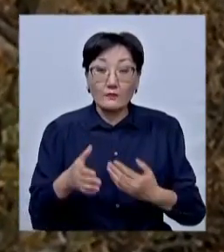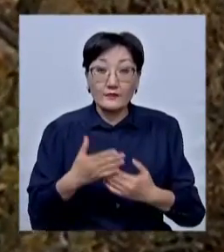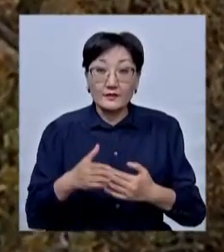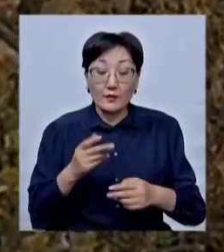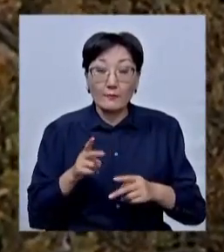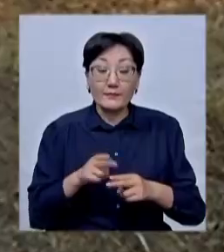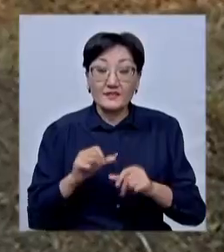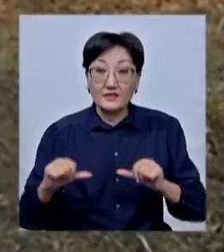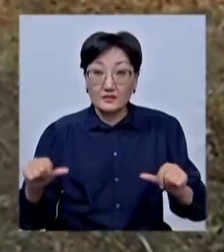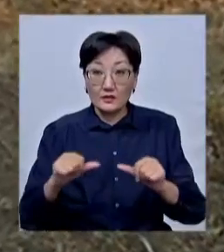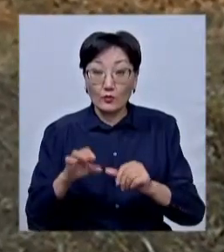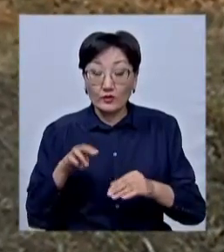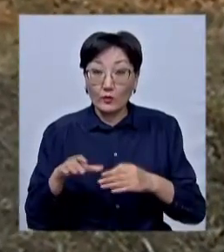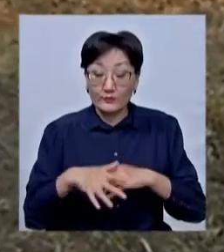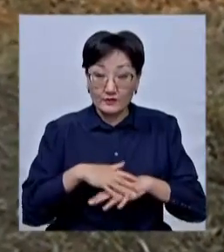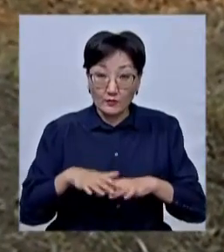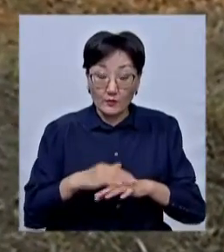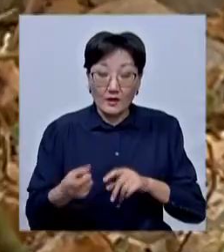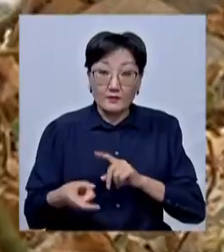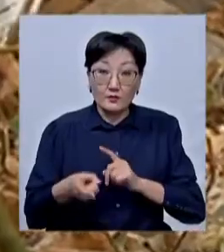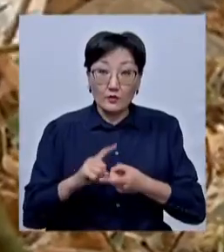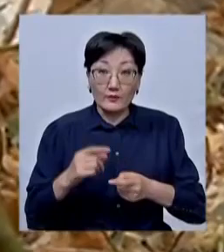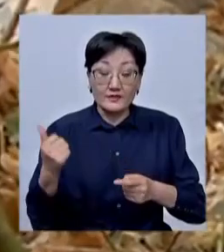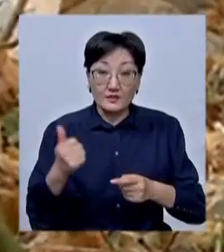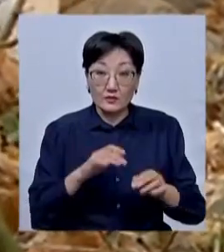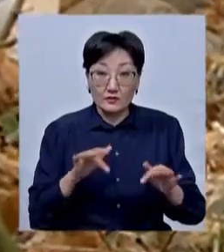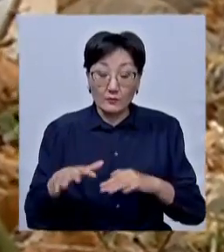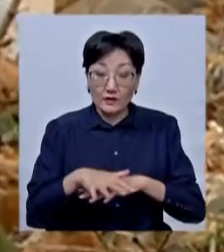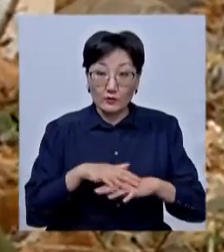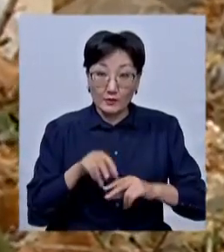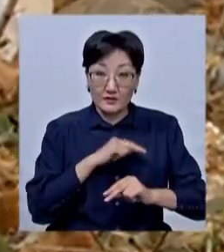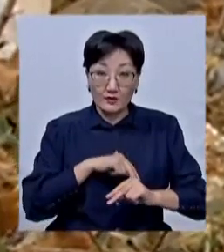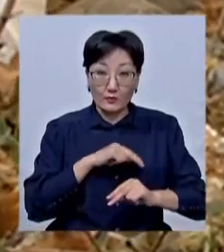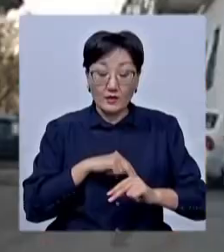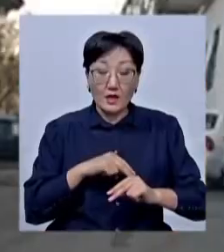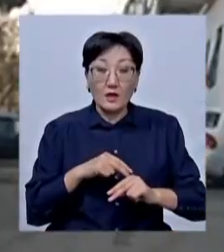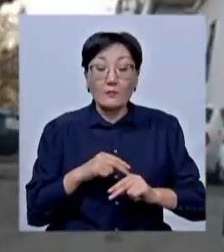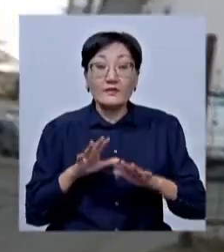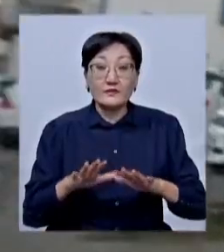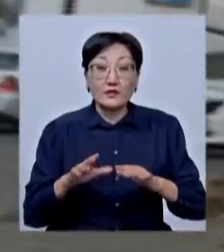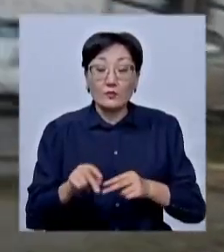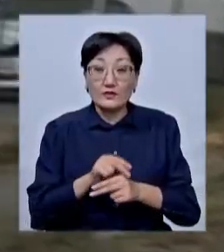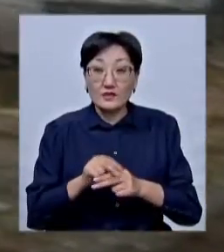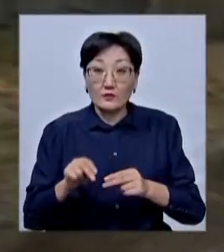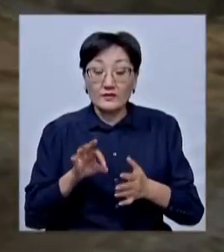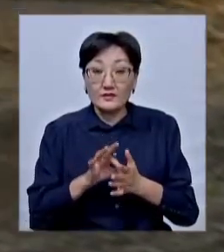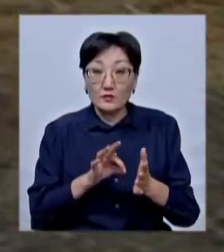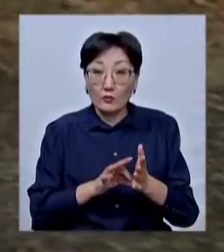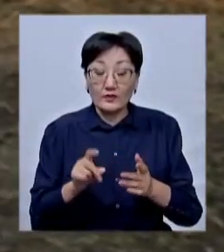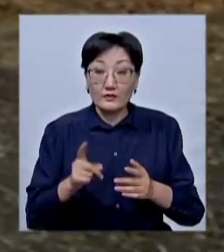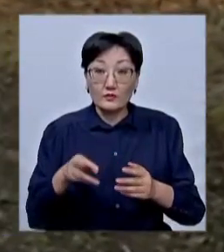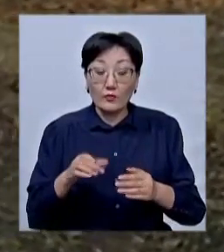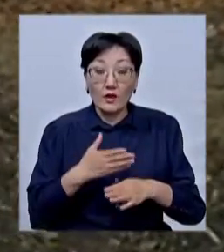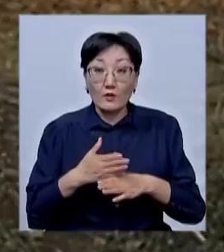без изоляции от общества. Взамен осужденных раз в неделю задействуют в общественных работах. Отнюдь не только в воспитательных целях, а для того,